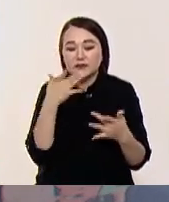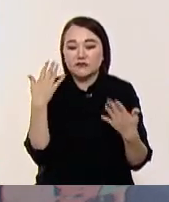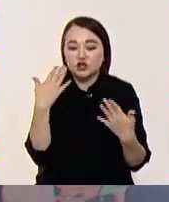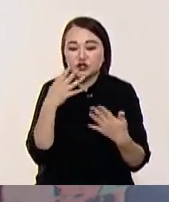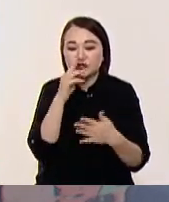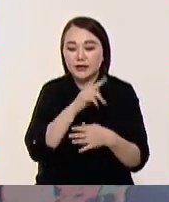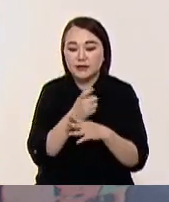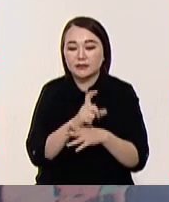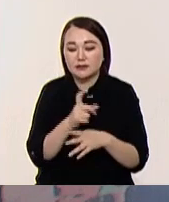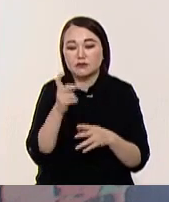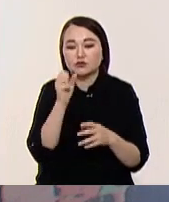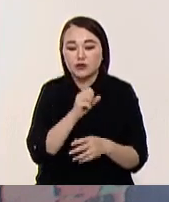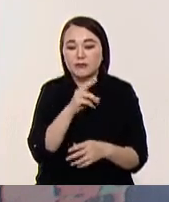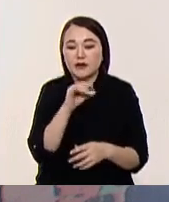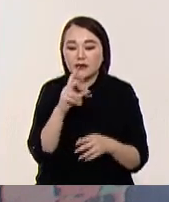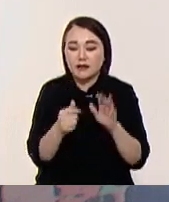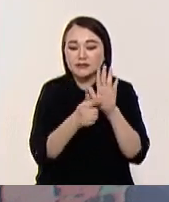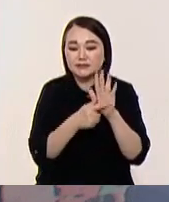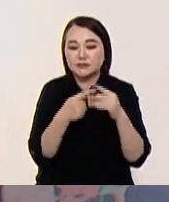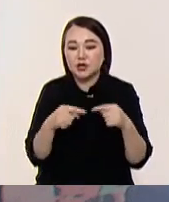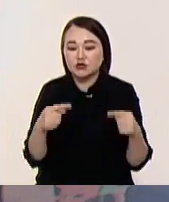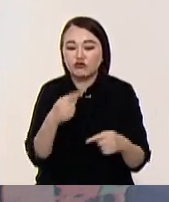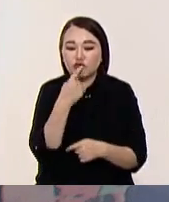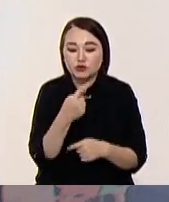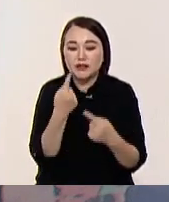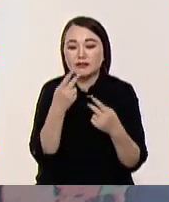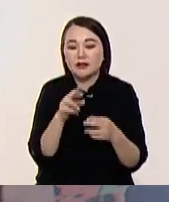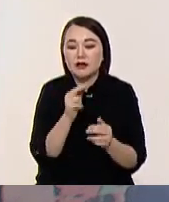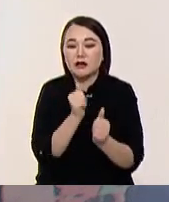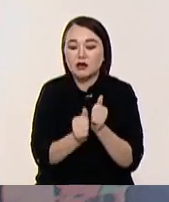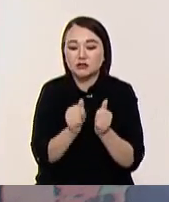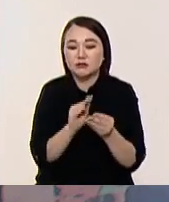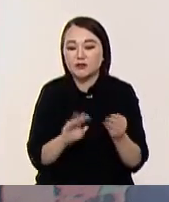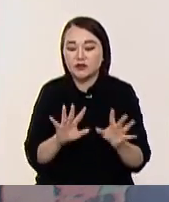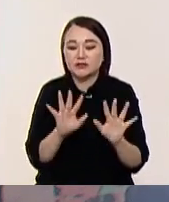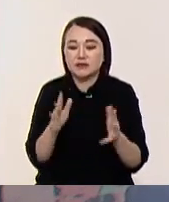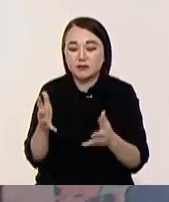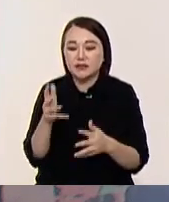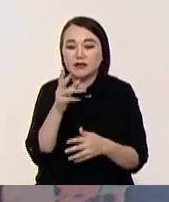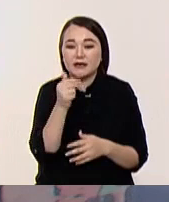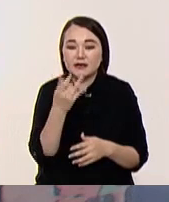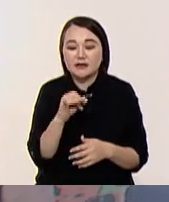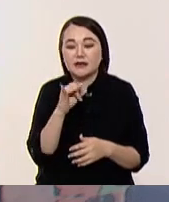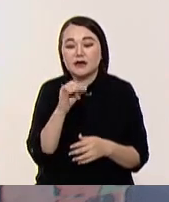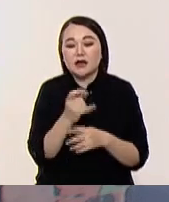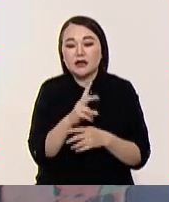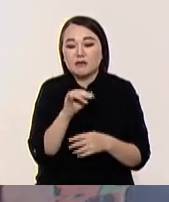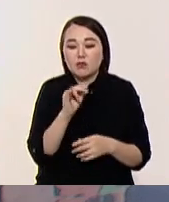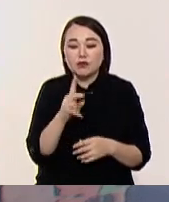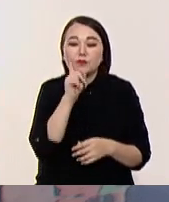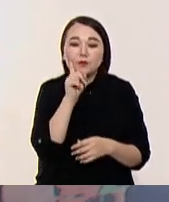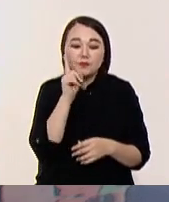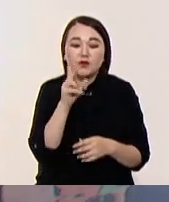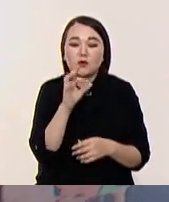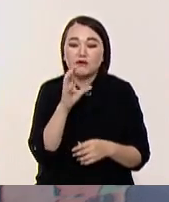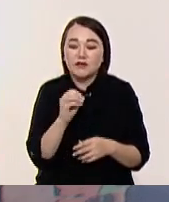чая «Пиала Сторис». 7 насыщенных вкусов для каждого неповторимого события. Кенийский, лесные ягоды, лимон, эрл грей,